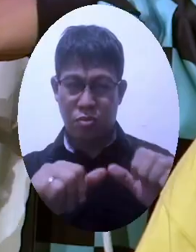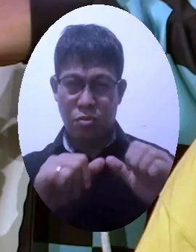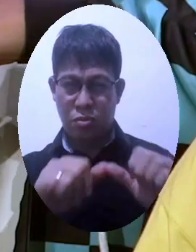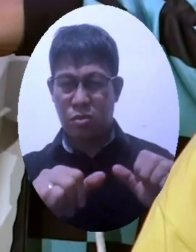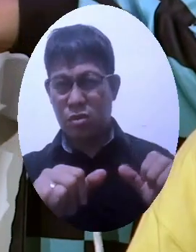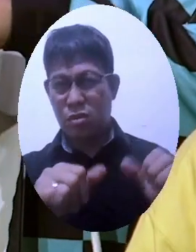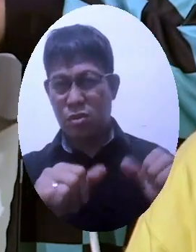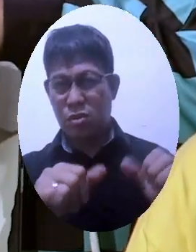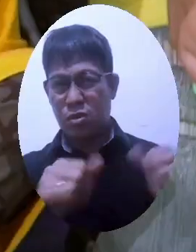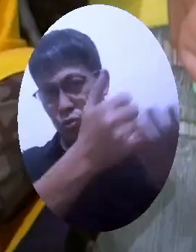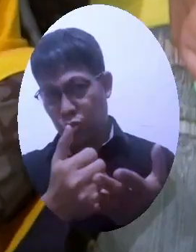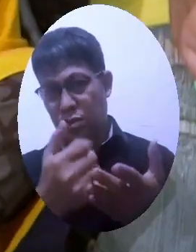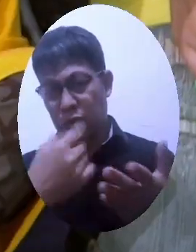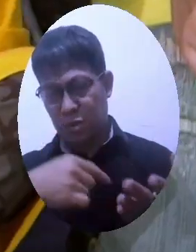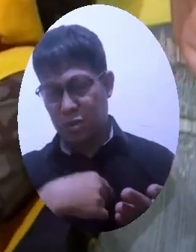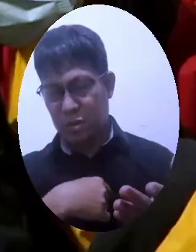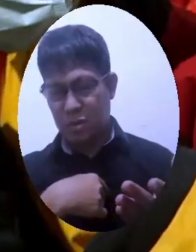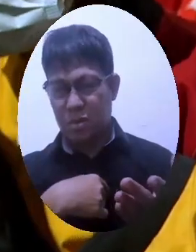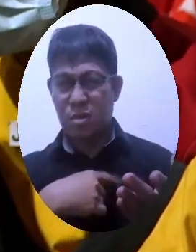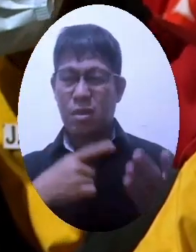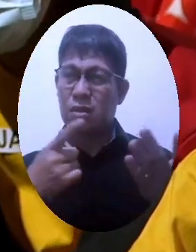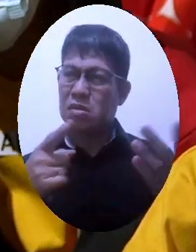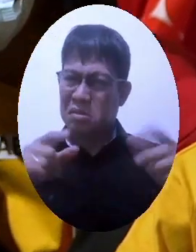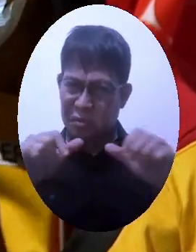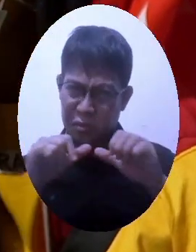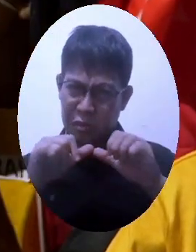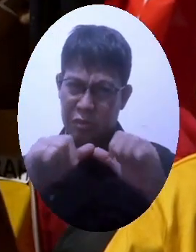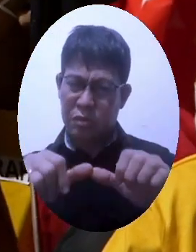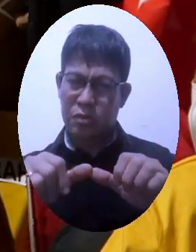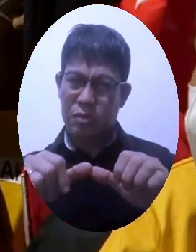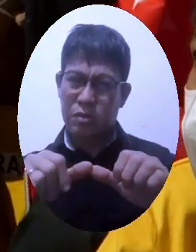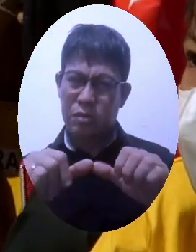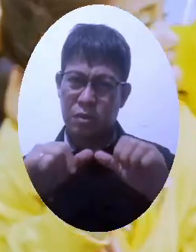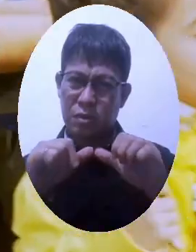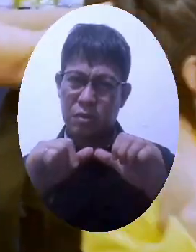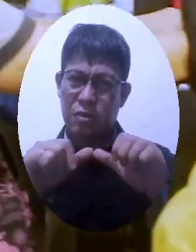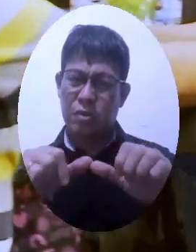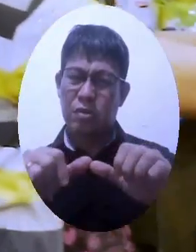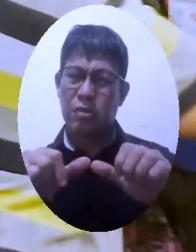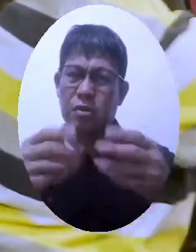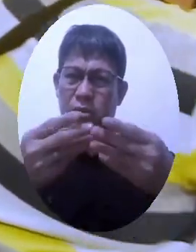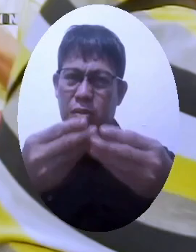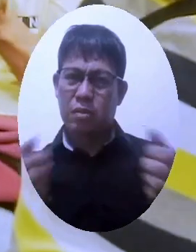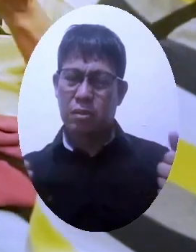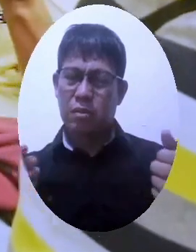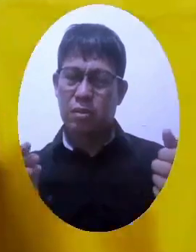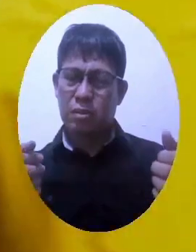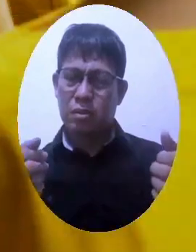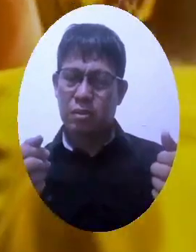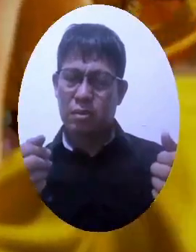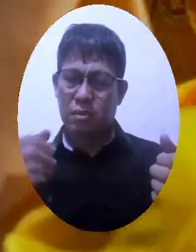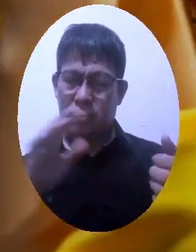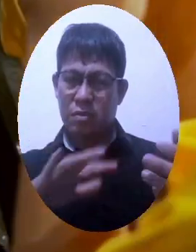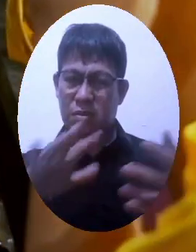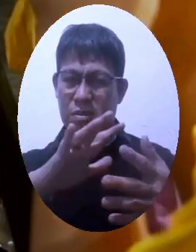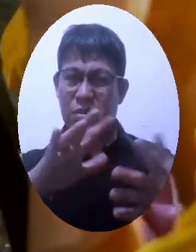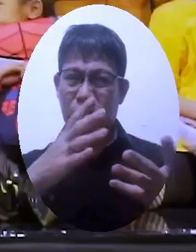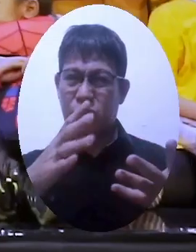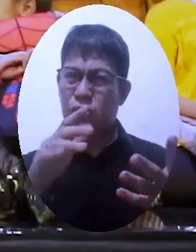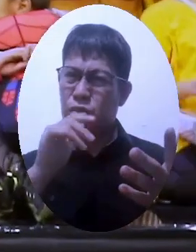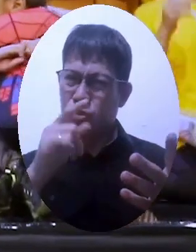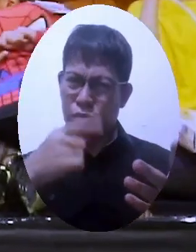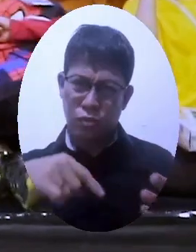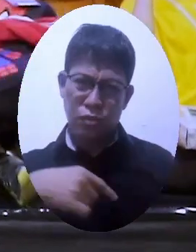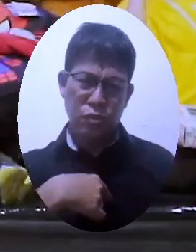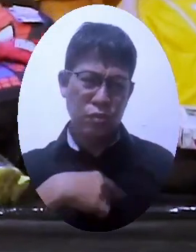tuloy-tuloy ang ginagawang trabaho. And we'll still be here hanggang mawala na yung cancer of the blood na yan.